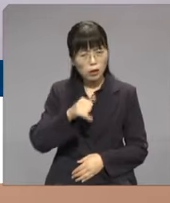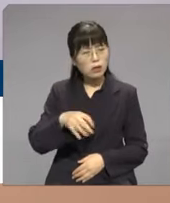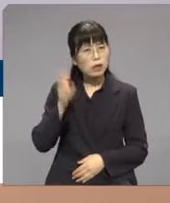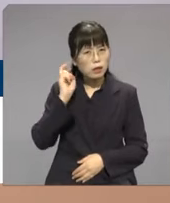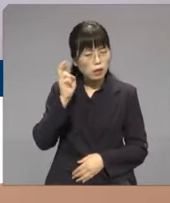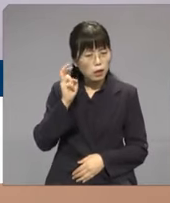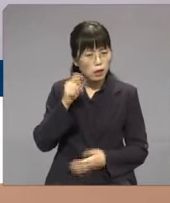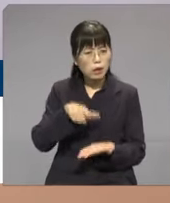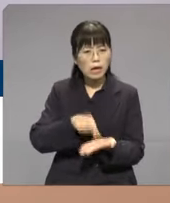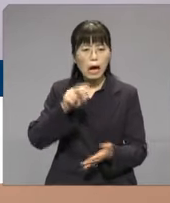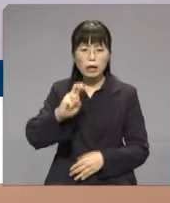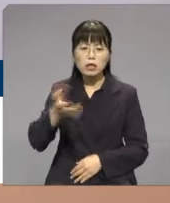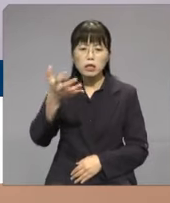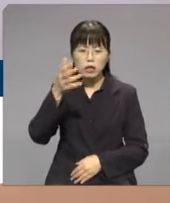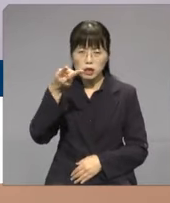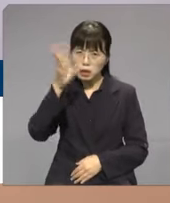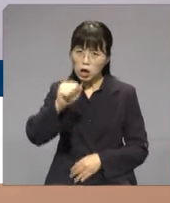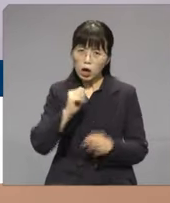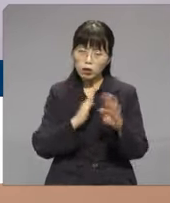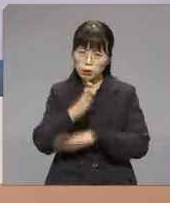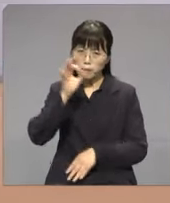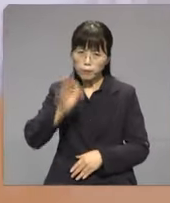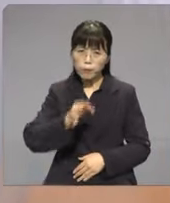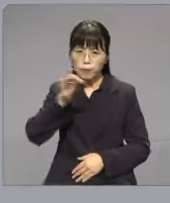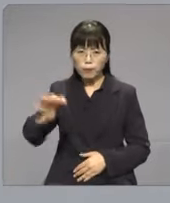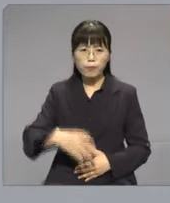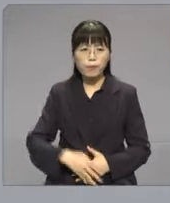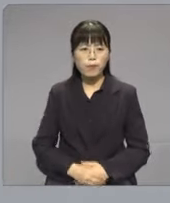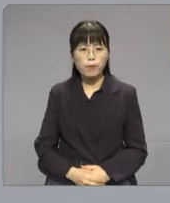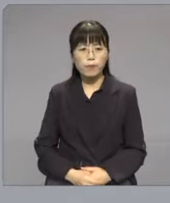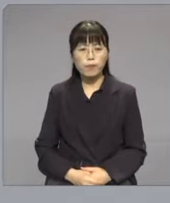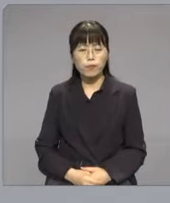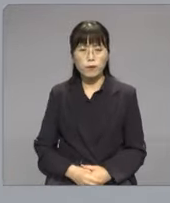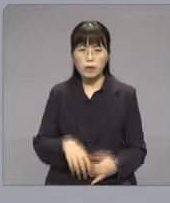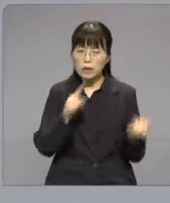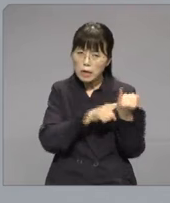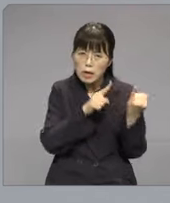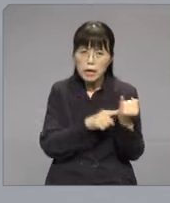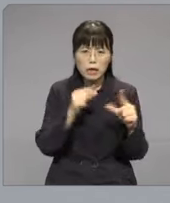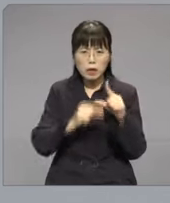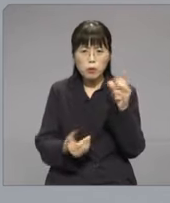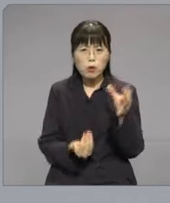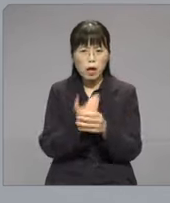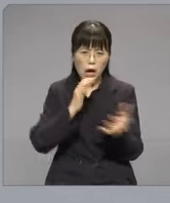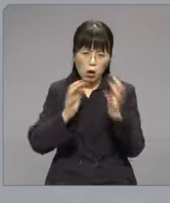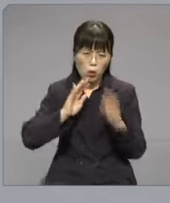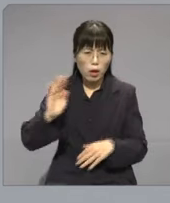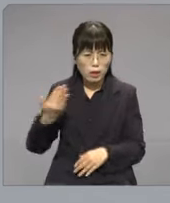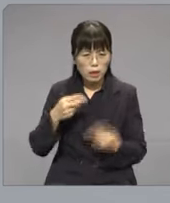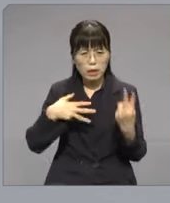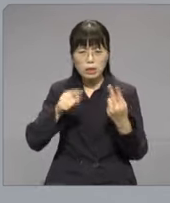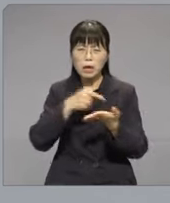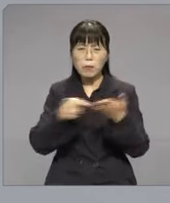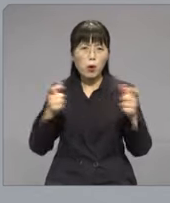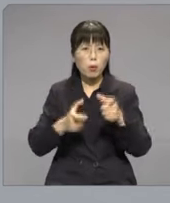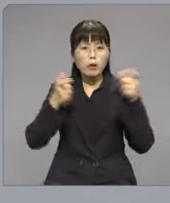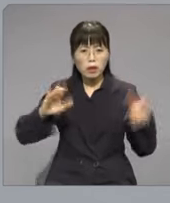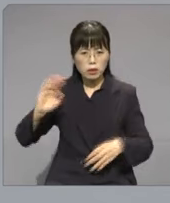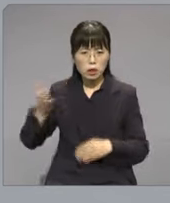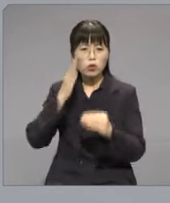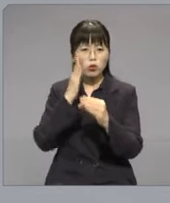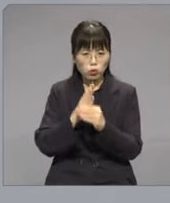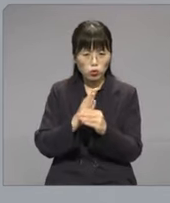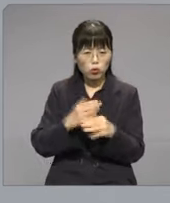그래서 한 2억 넘는 돈을. 찌양 측은 일부 사건이 공론화돼 2차 피해가 확대되고